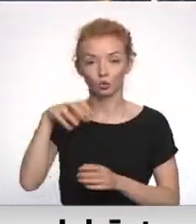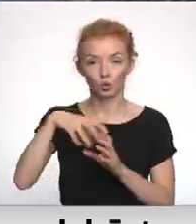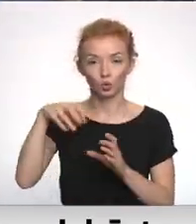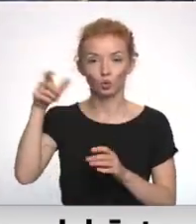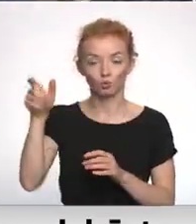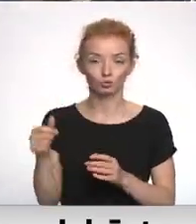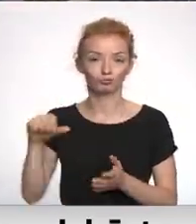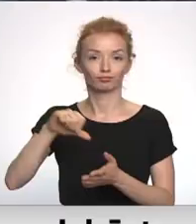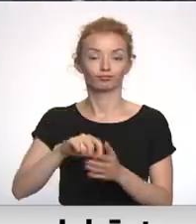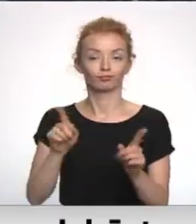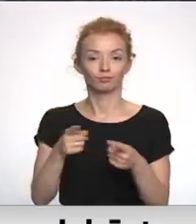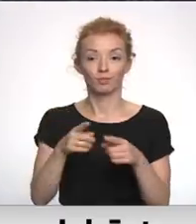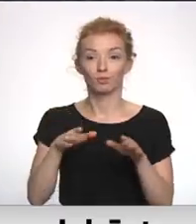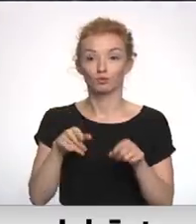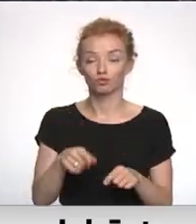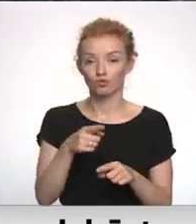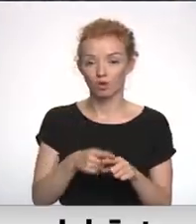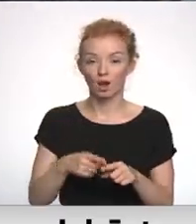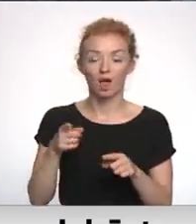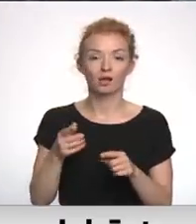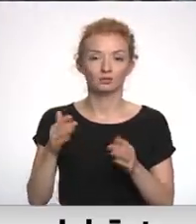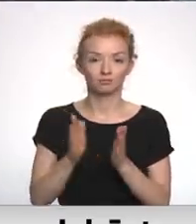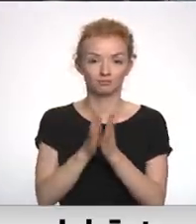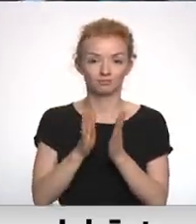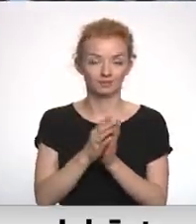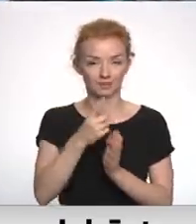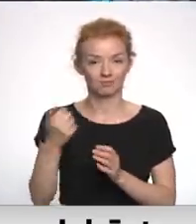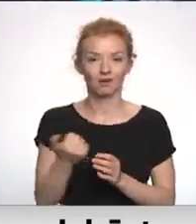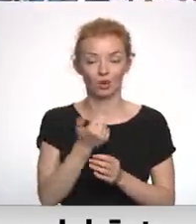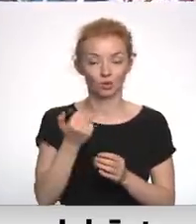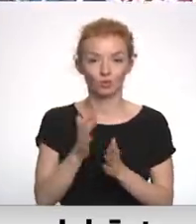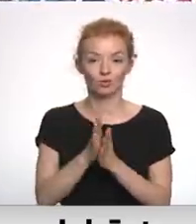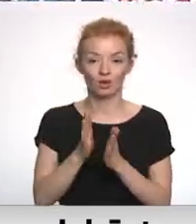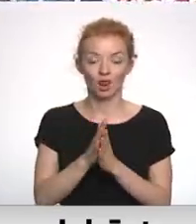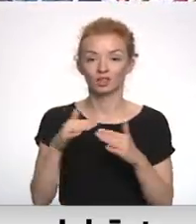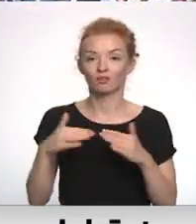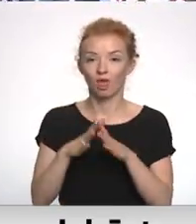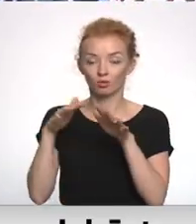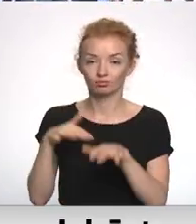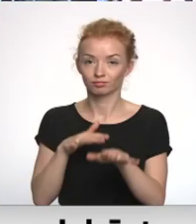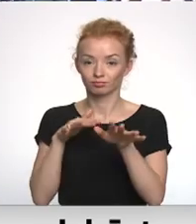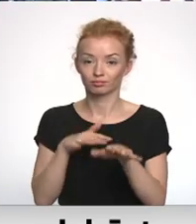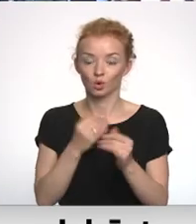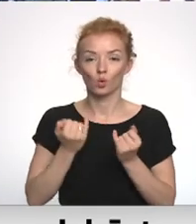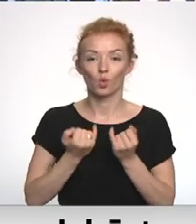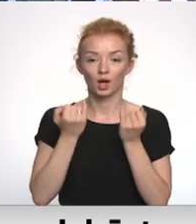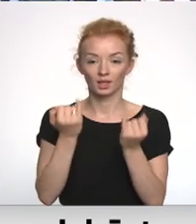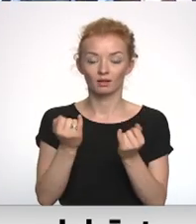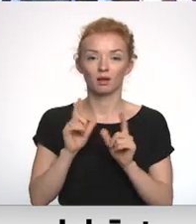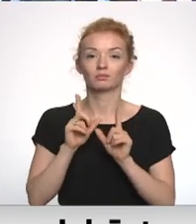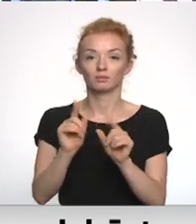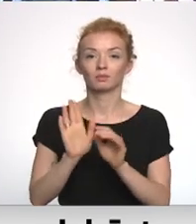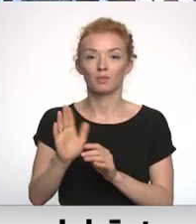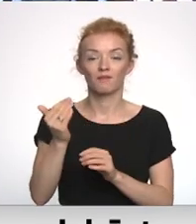kora priekšā, bet šoreiz, atzīmējot izcilā diriģenta 100. Gadskārtu, svētku gājienu dalībnieki godināt diriģentu devās pie